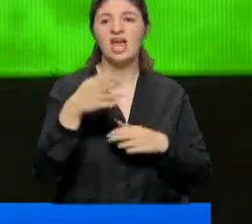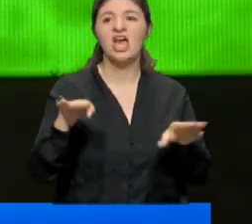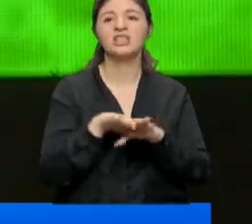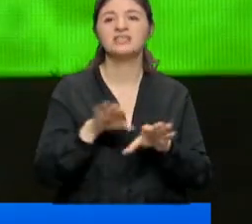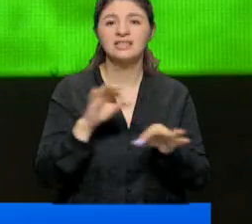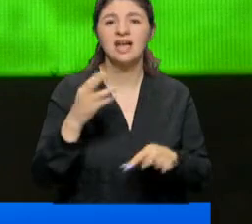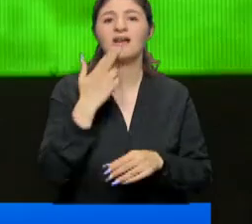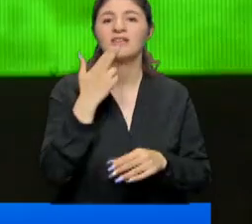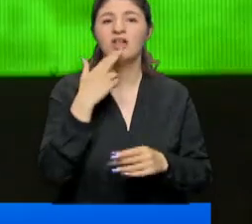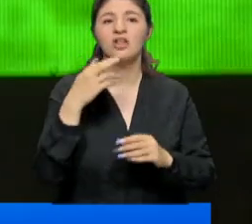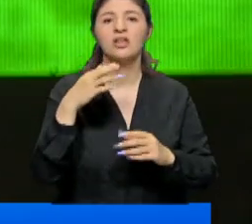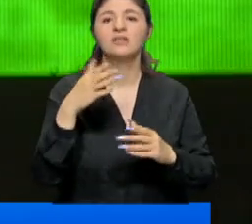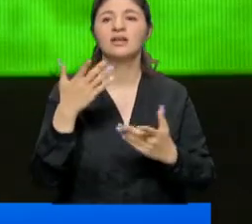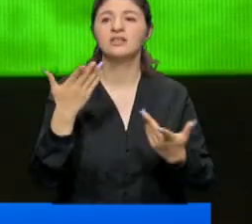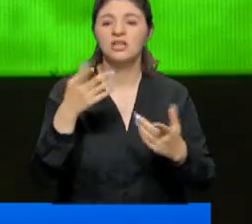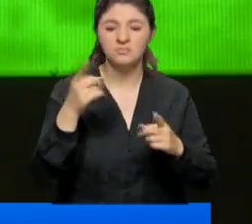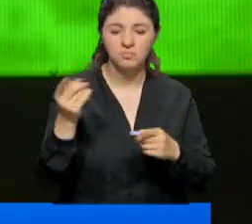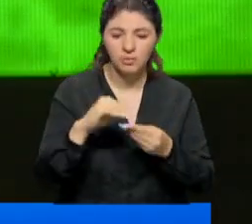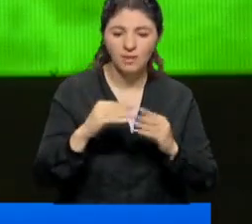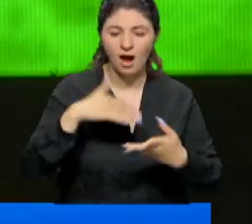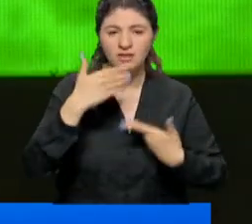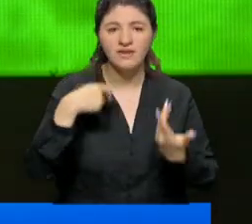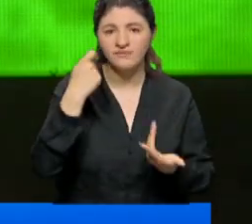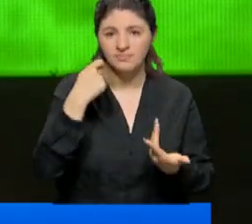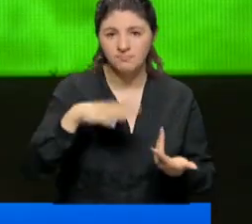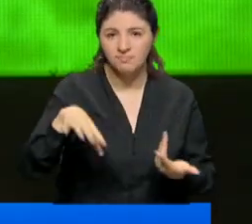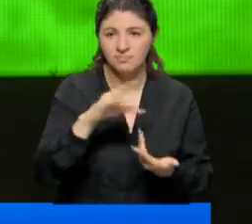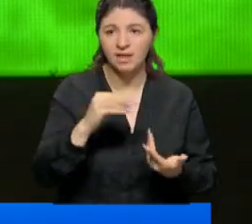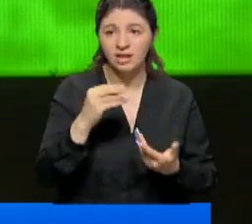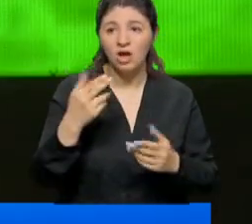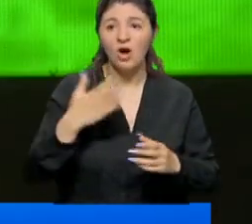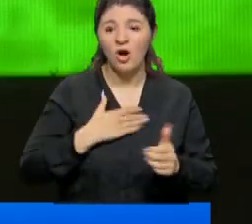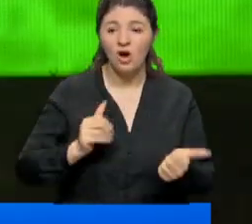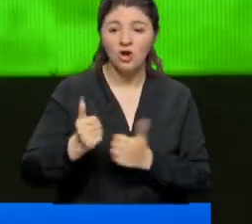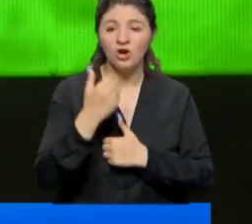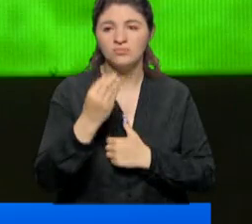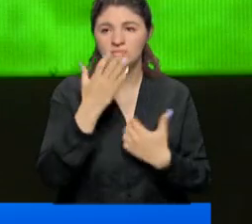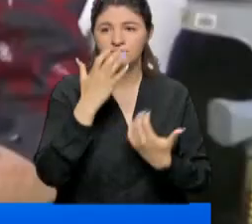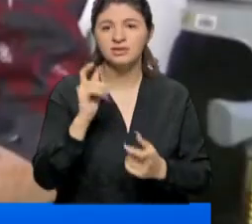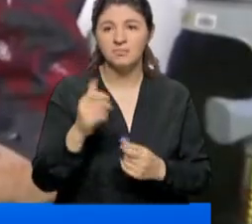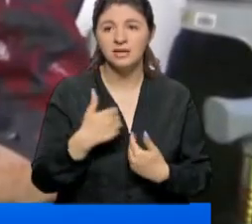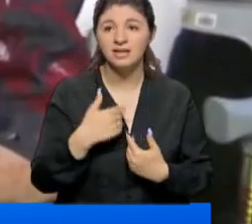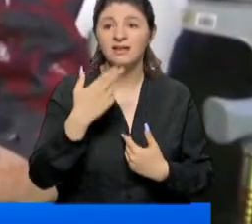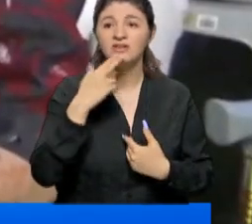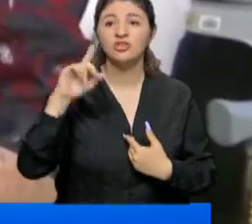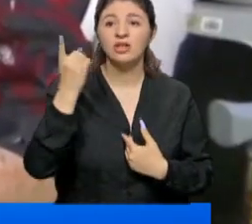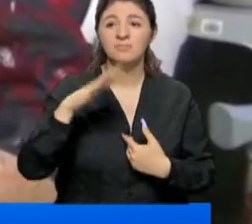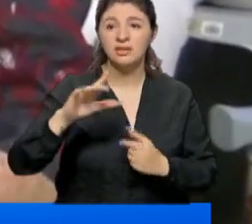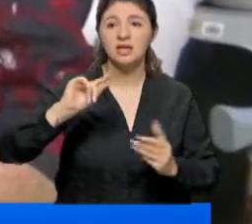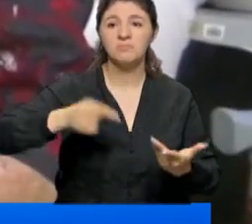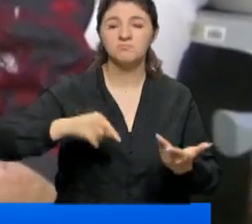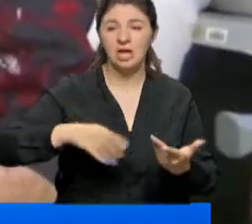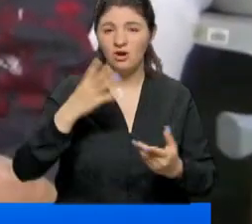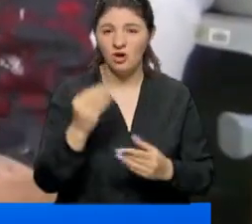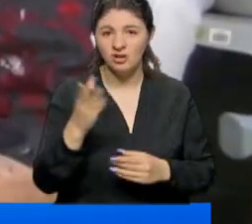eşitsizliğine kadınların programları aktardıkları filmleri ve örnek çıkmalarını sağlamaktı kadın yönetmenlerin